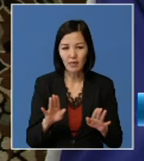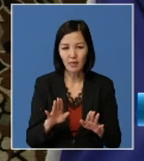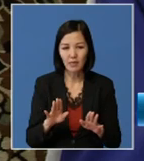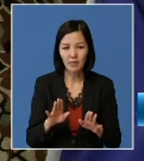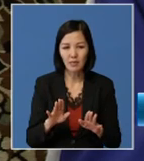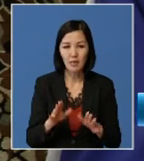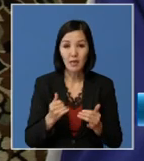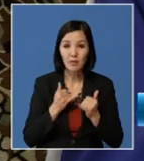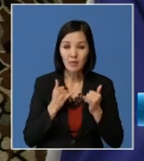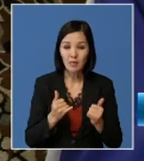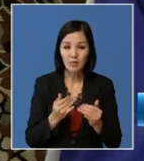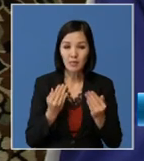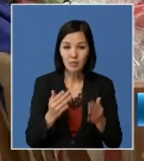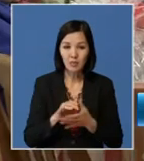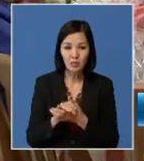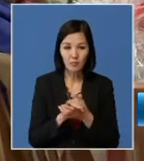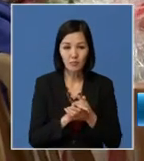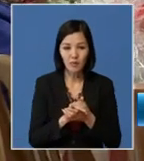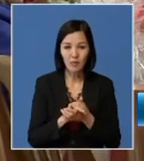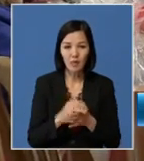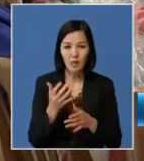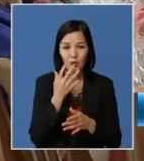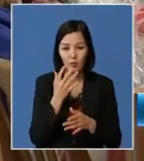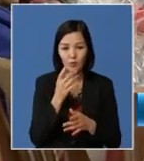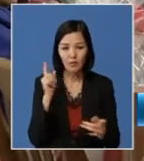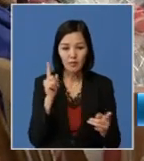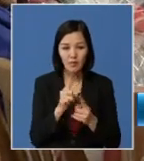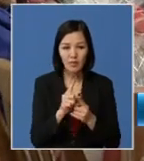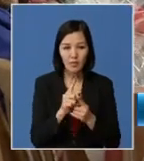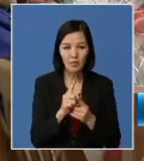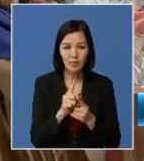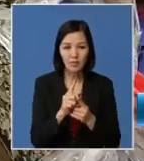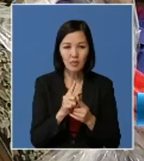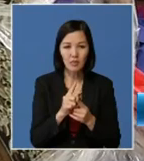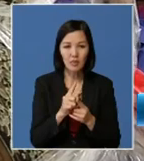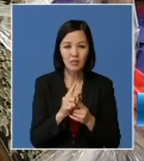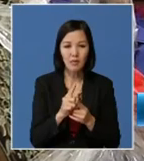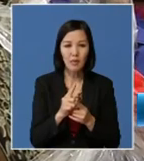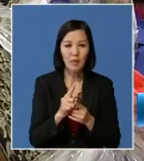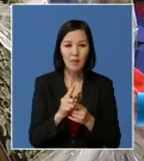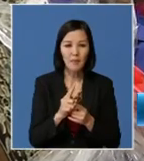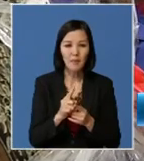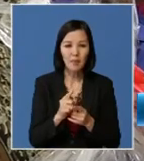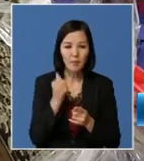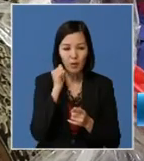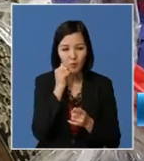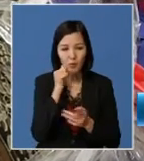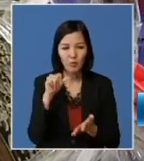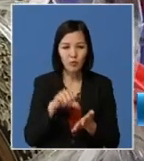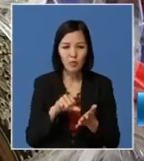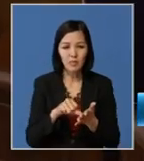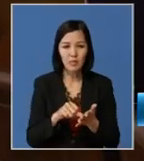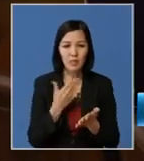должны ценить нынешний мир. Теплой и душевной получилась встреча с живой легендой Великой Отечественной. Участники войны – яркий